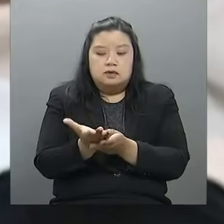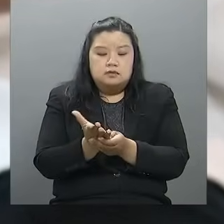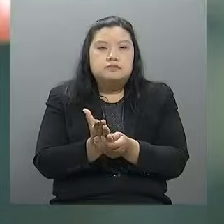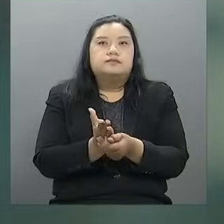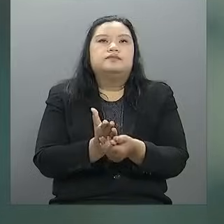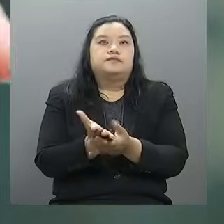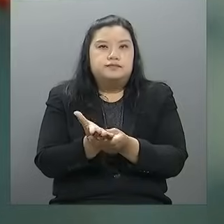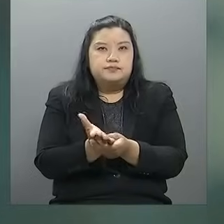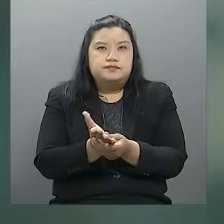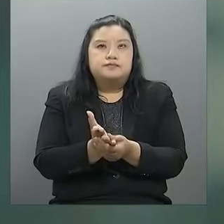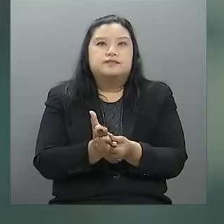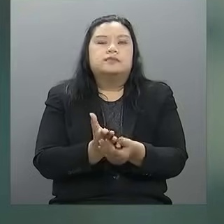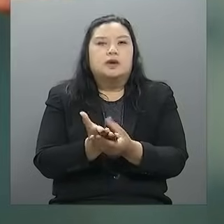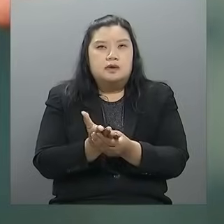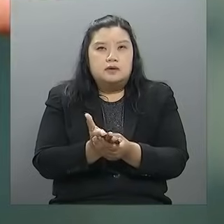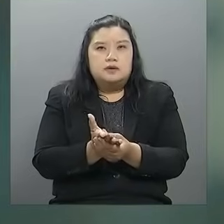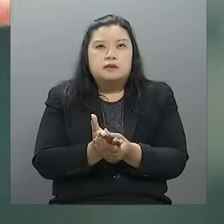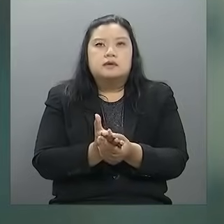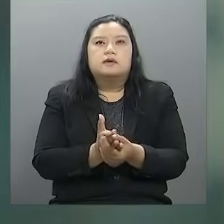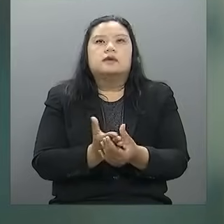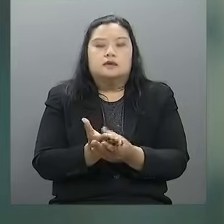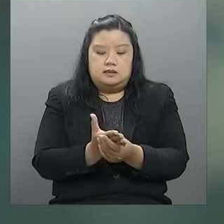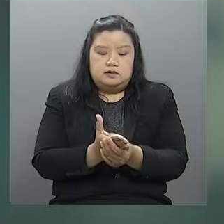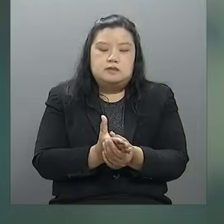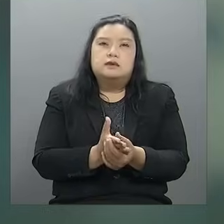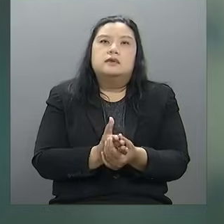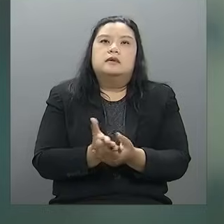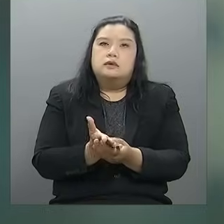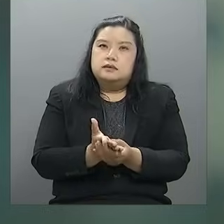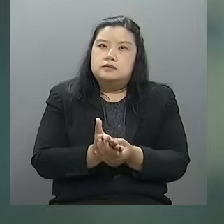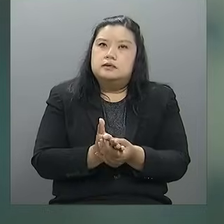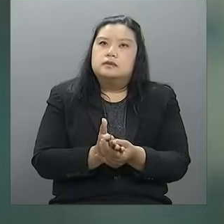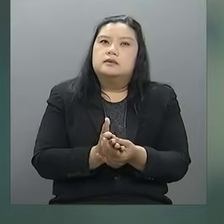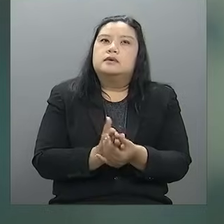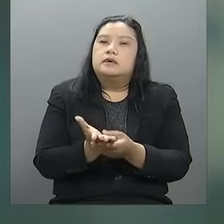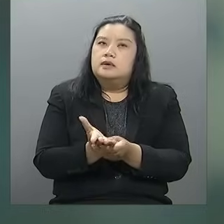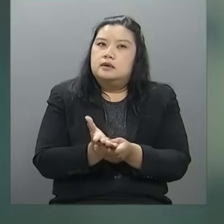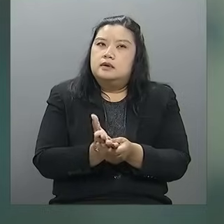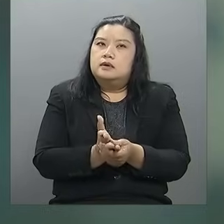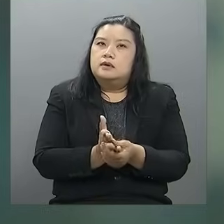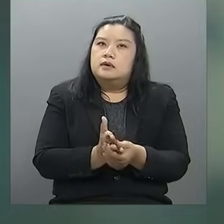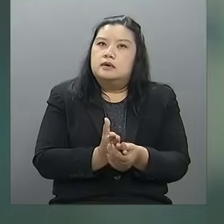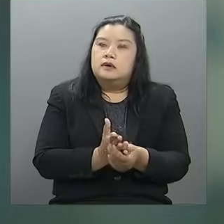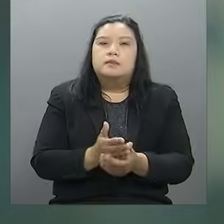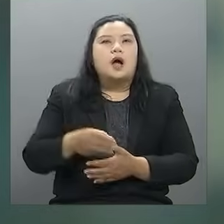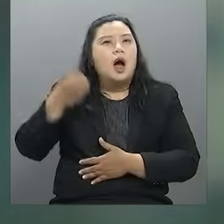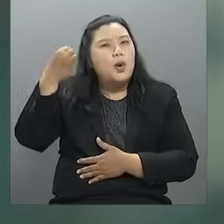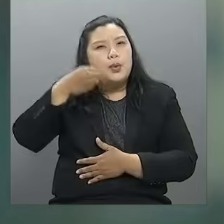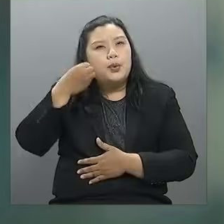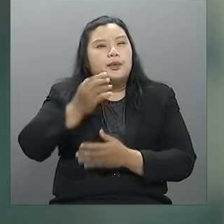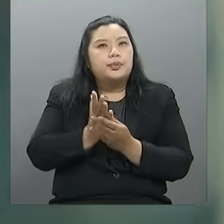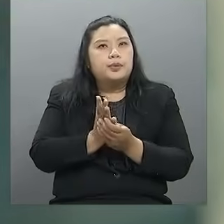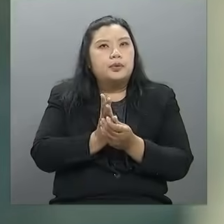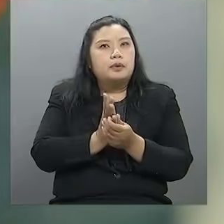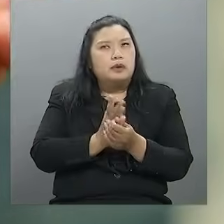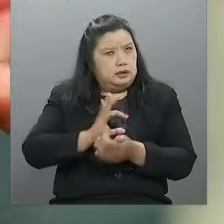สบสบายนะครับลีดมือไปสองข้างครัมนกเชื่อมโชน์กัน Altครัมากดจดตรงจุดท